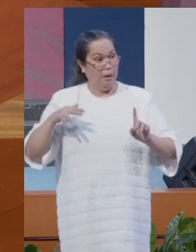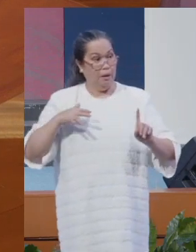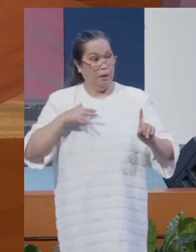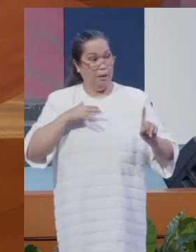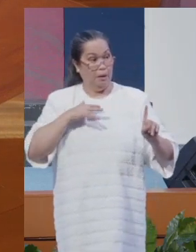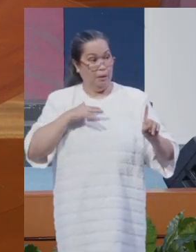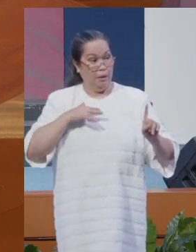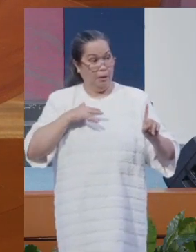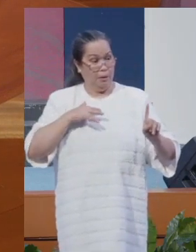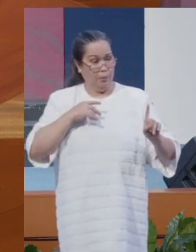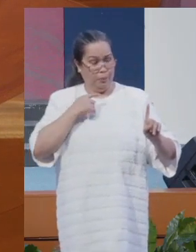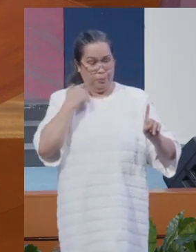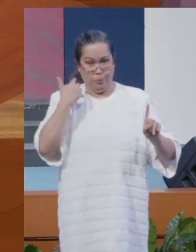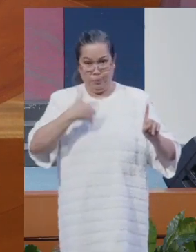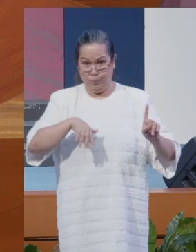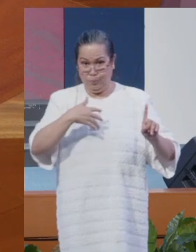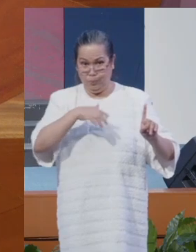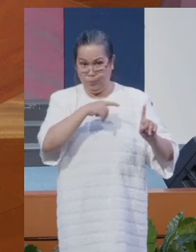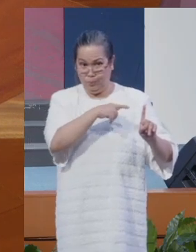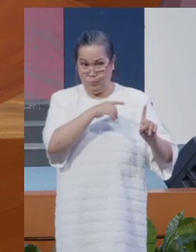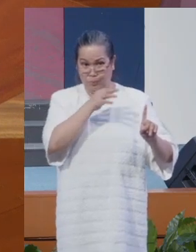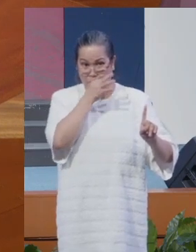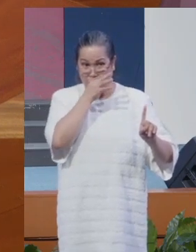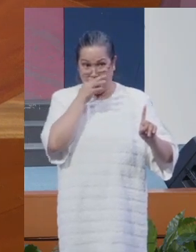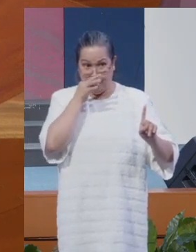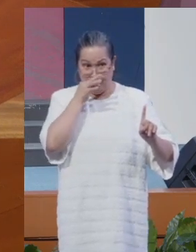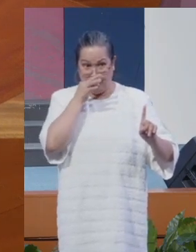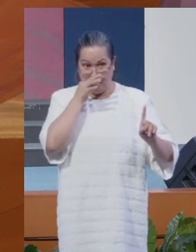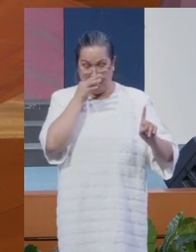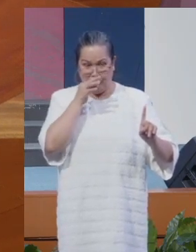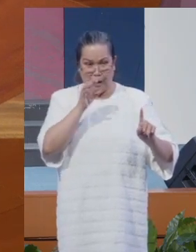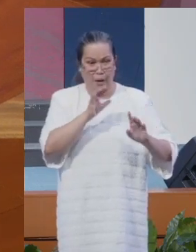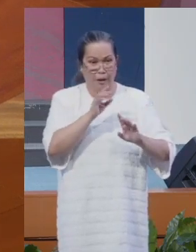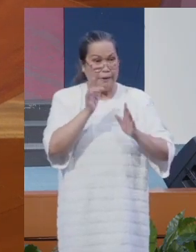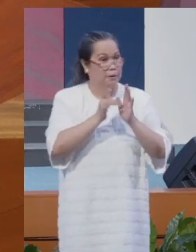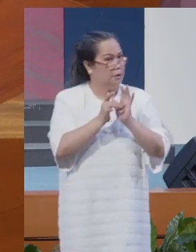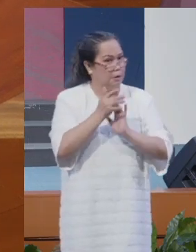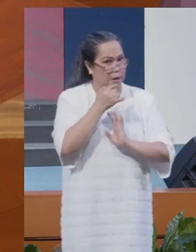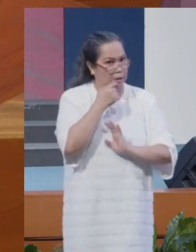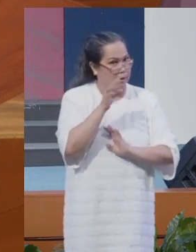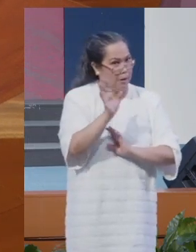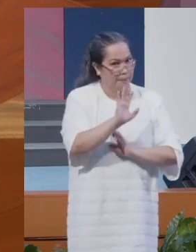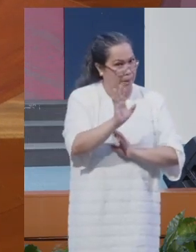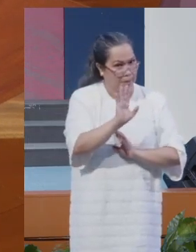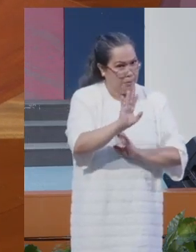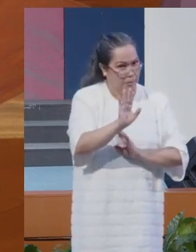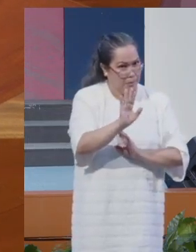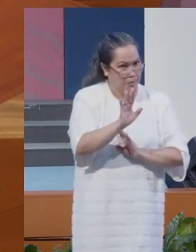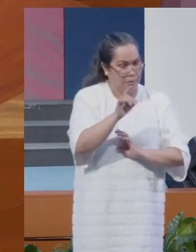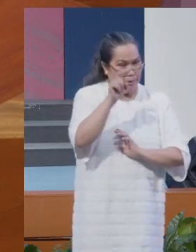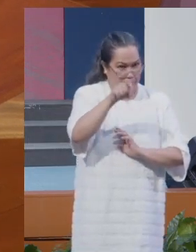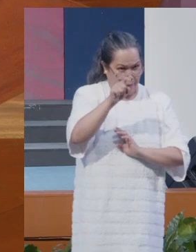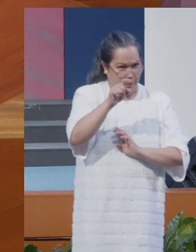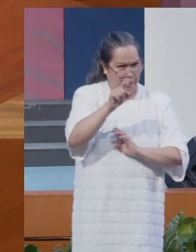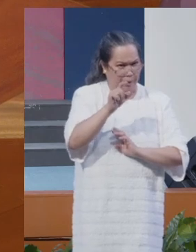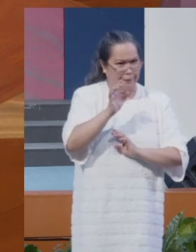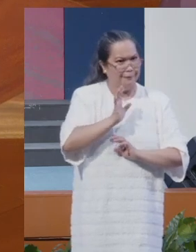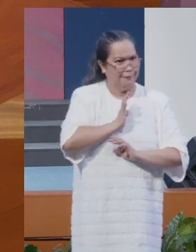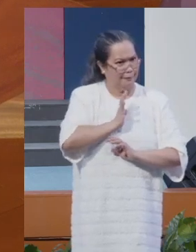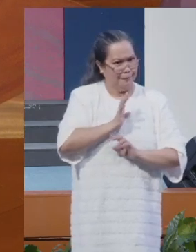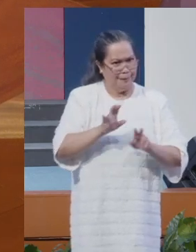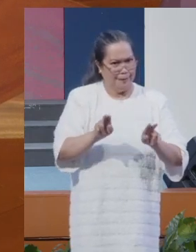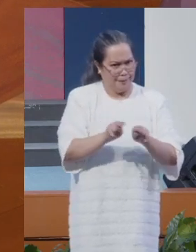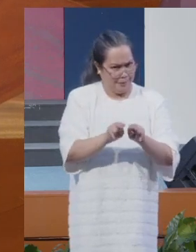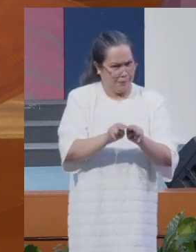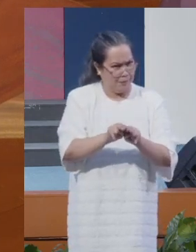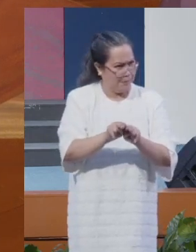others." Kasi nga ang nangyari sa kanilang relihiyon, naging panlabas. Ginamit ng mga Pariseo, ng mga